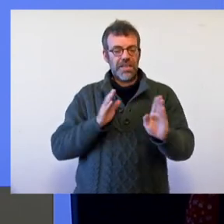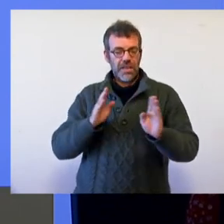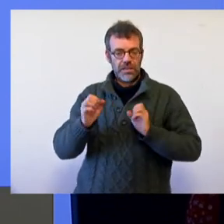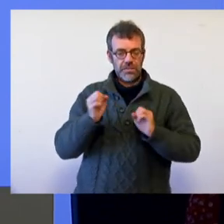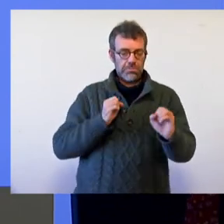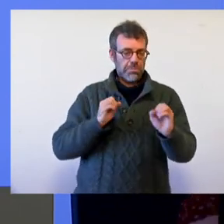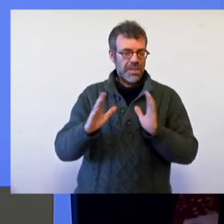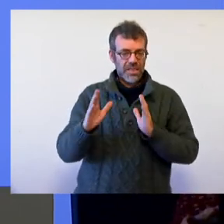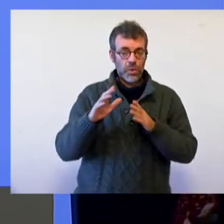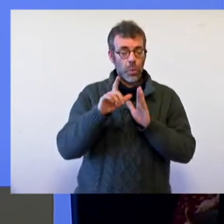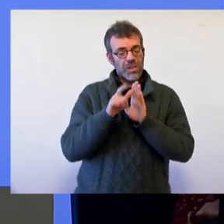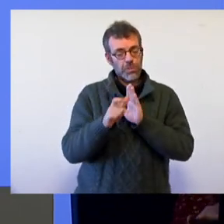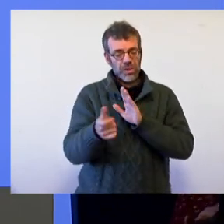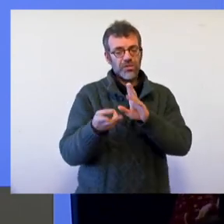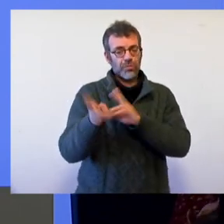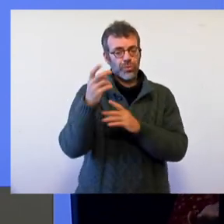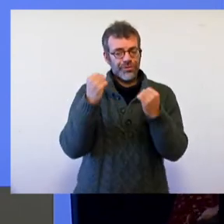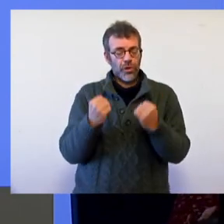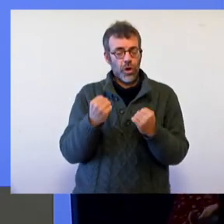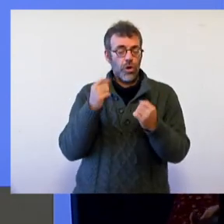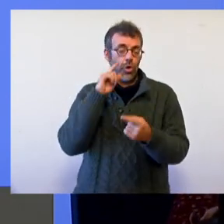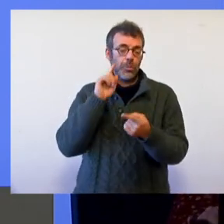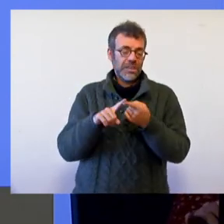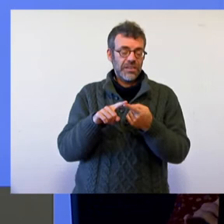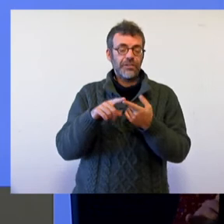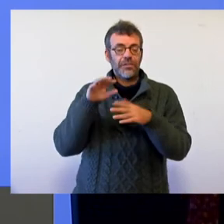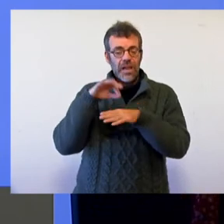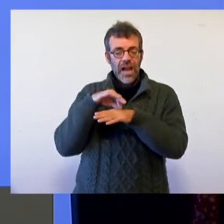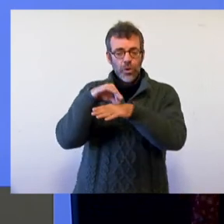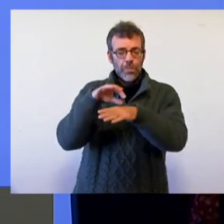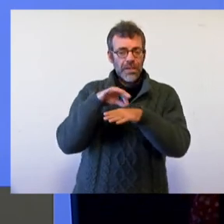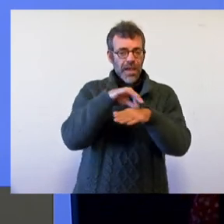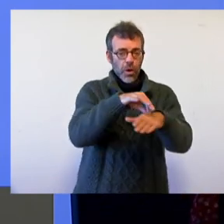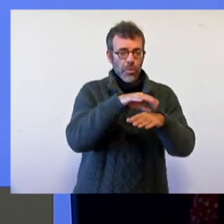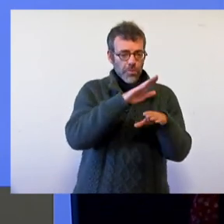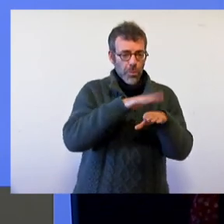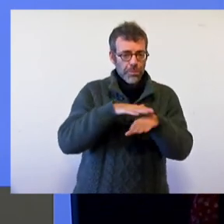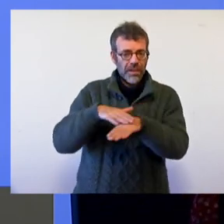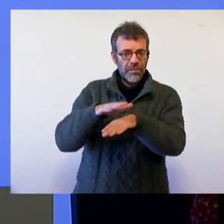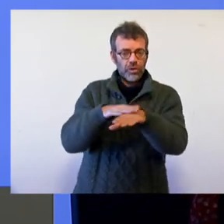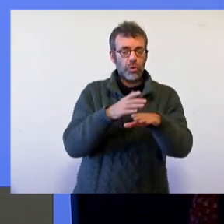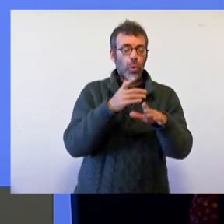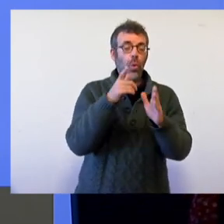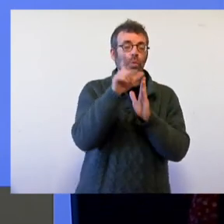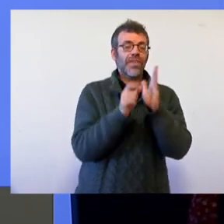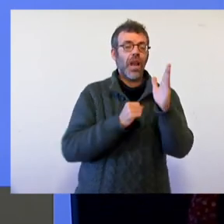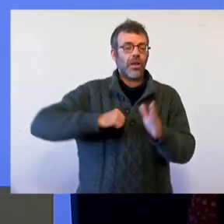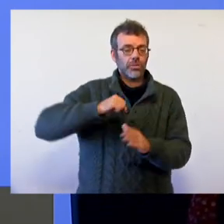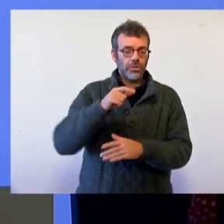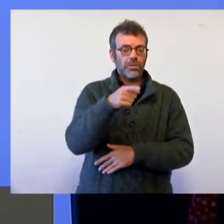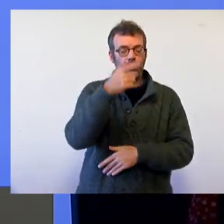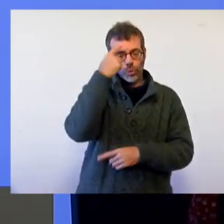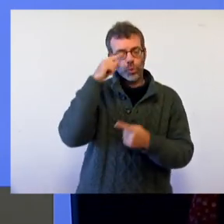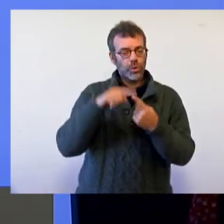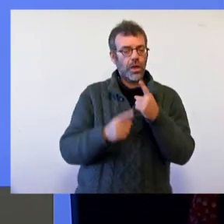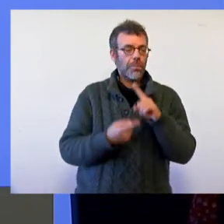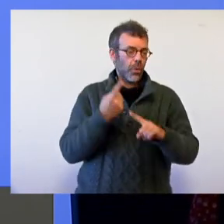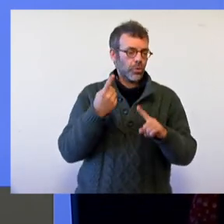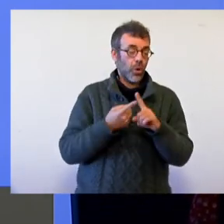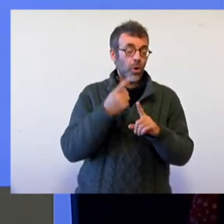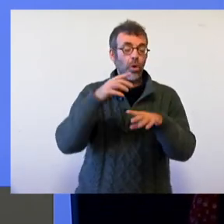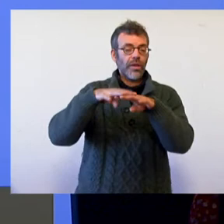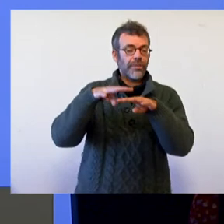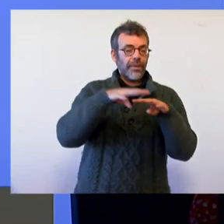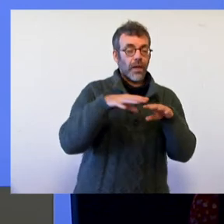Cotte a présentés pour accompagner la prévention de la délinquance, qui est un sujet important, et